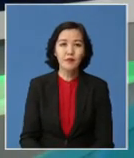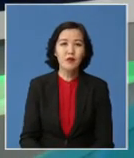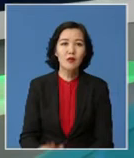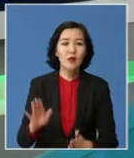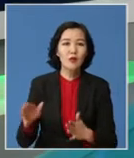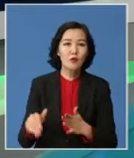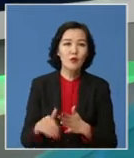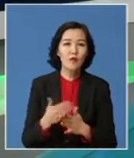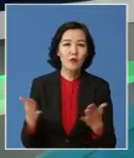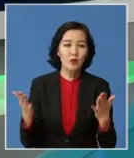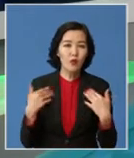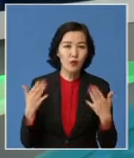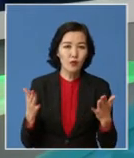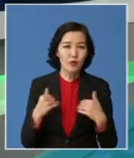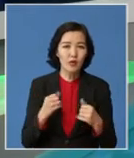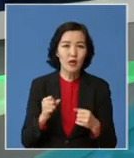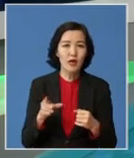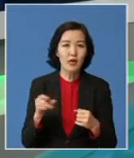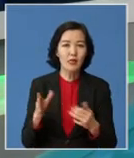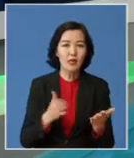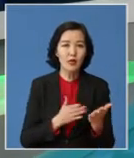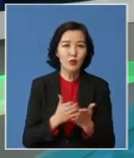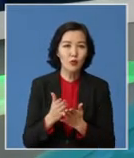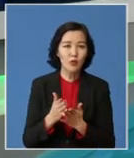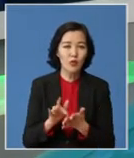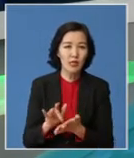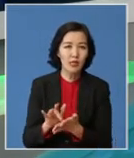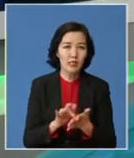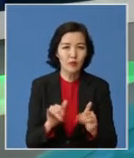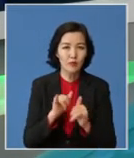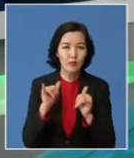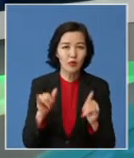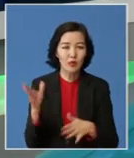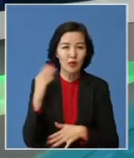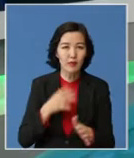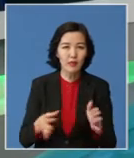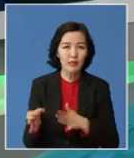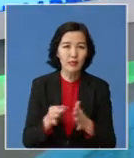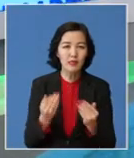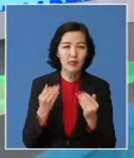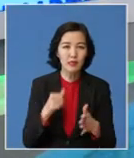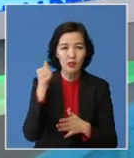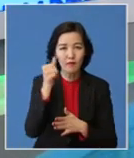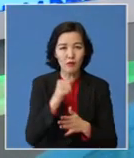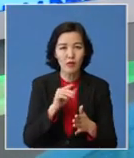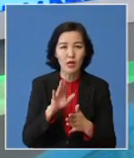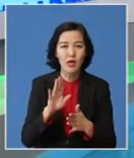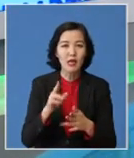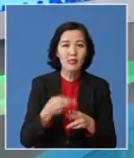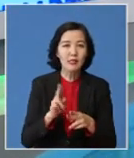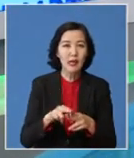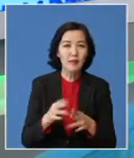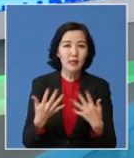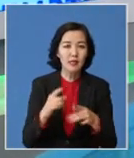Абсолютно новый вид отдыха – агротуризм – отныне будет развивать Алматинская область. С нынешнего года самый